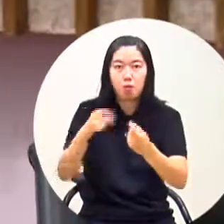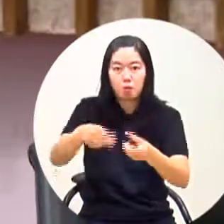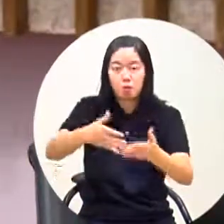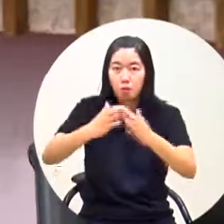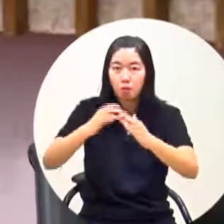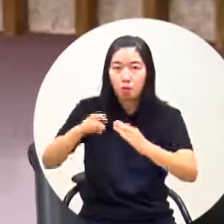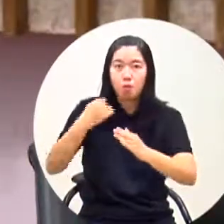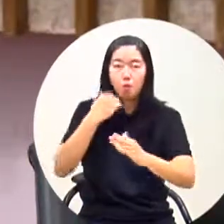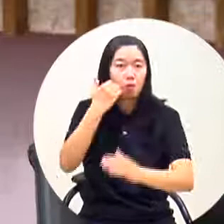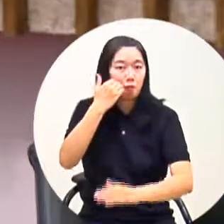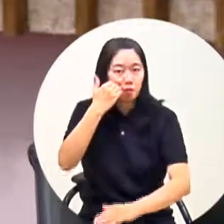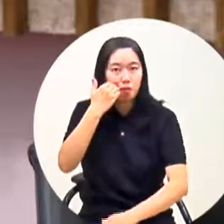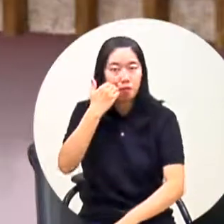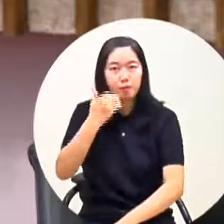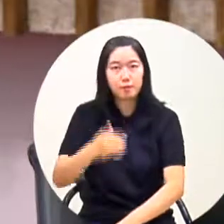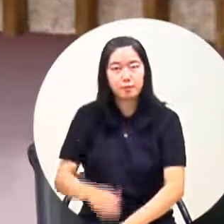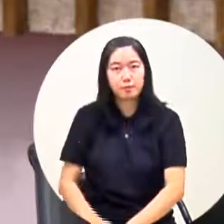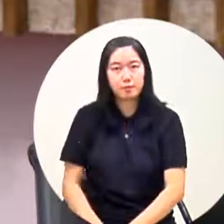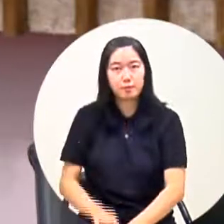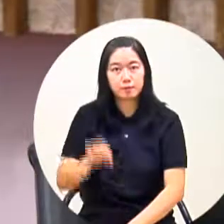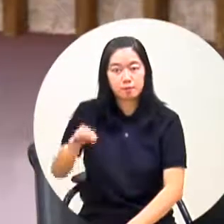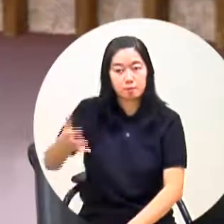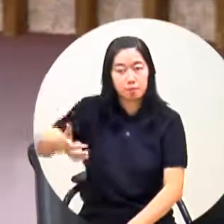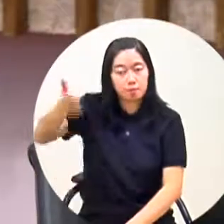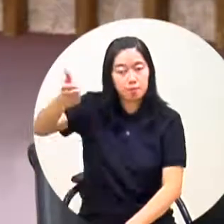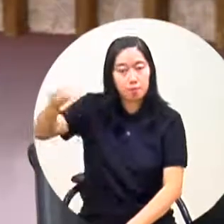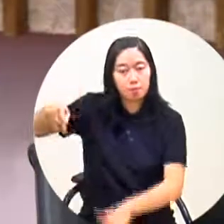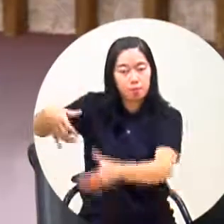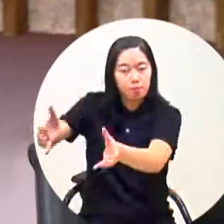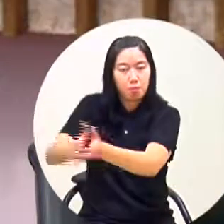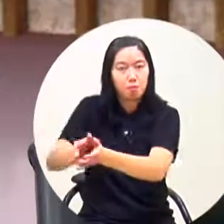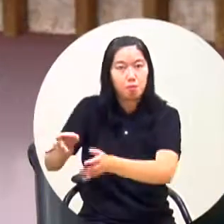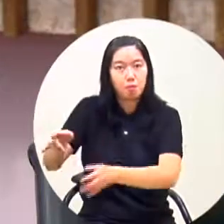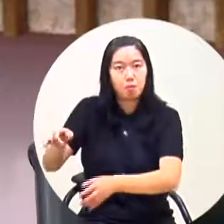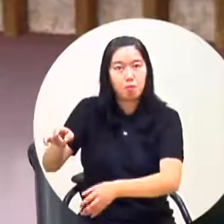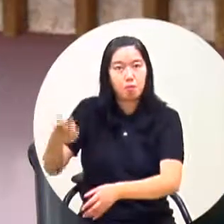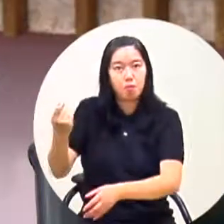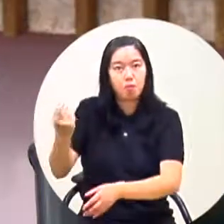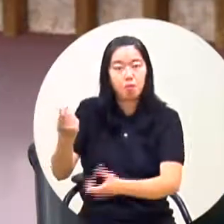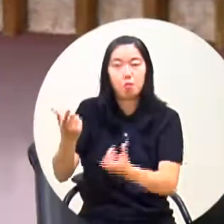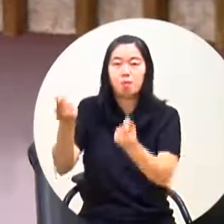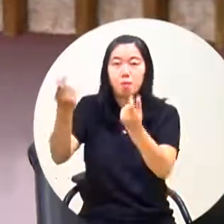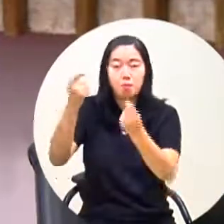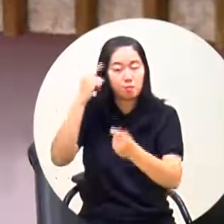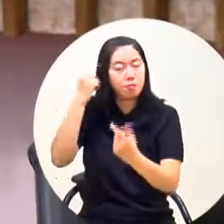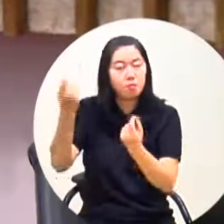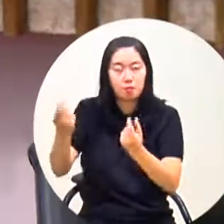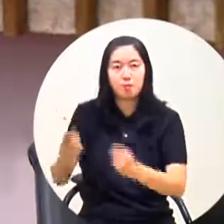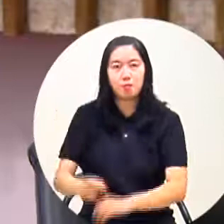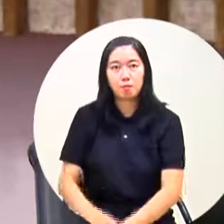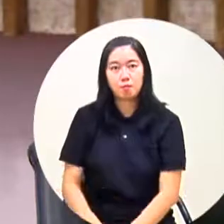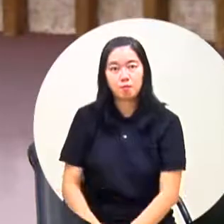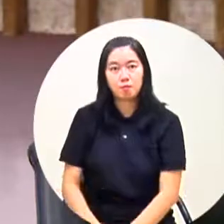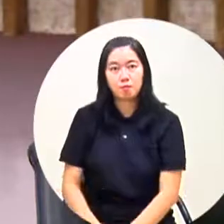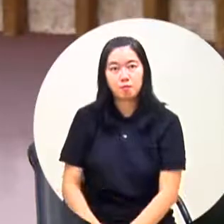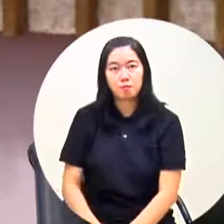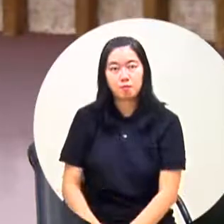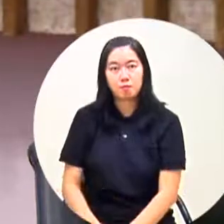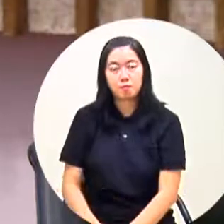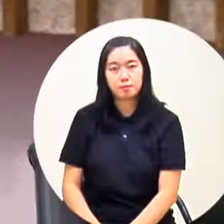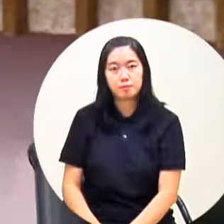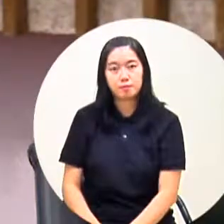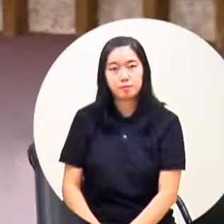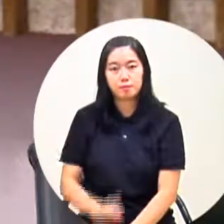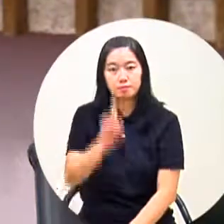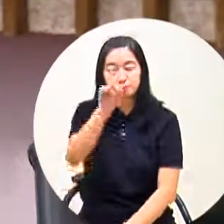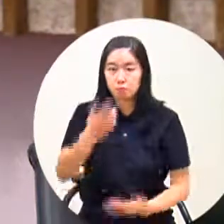会使讲干。啊，这个资方这边吼，就是拢想啊抵抗小工啊，啊，所以事实讲啊吼，这个一日一